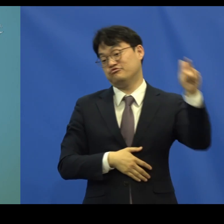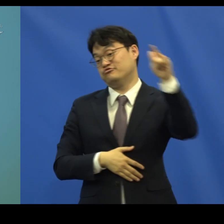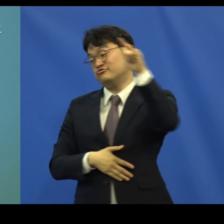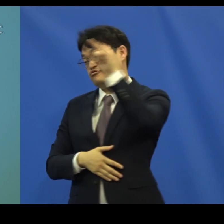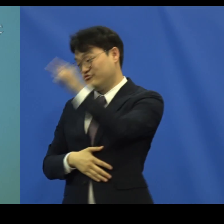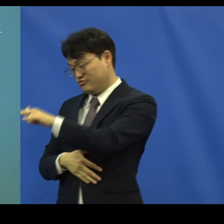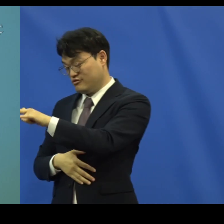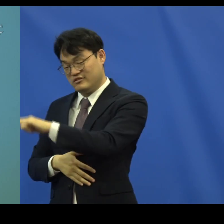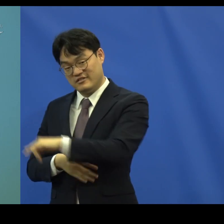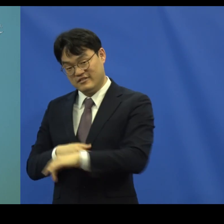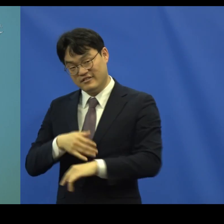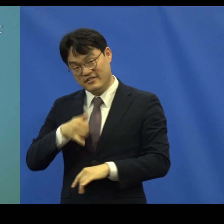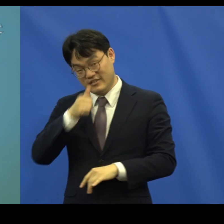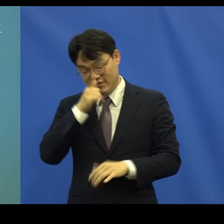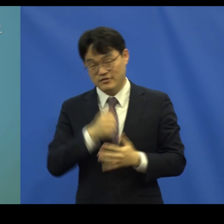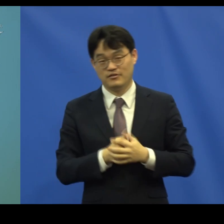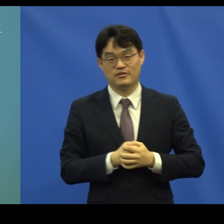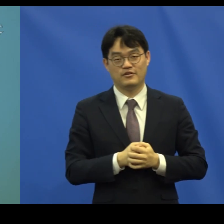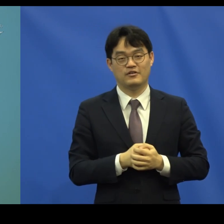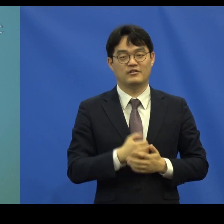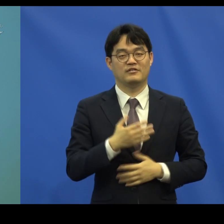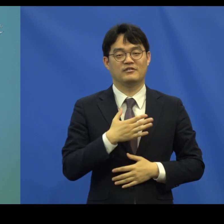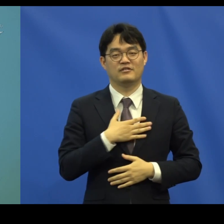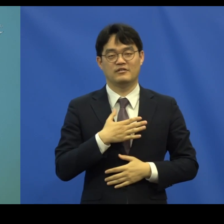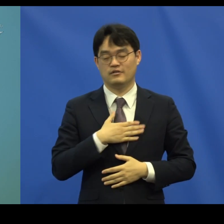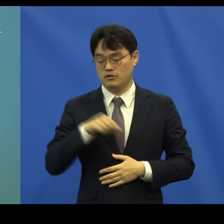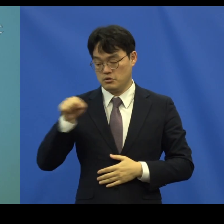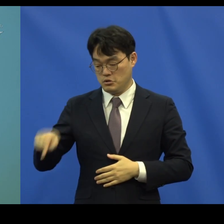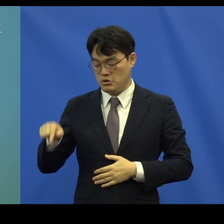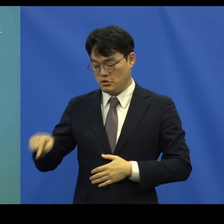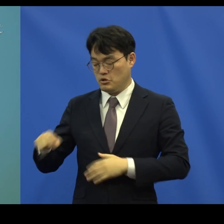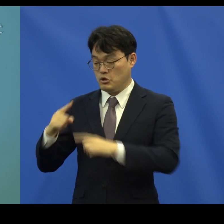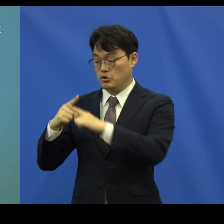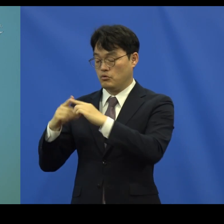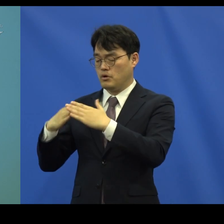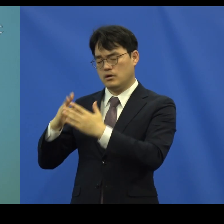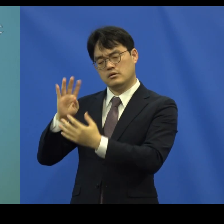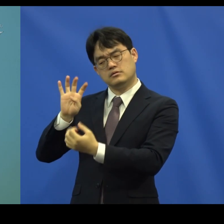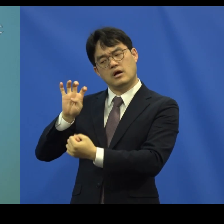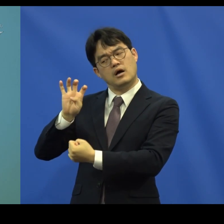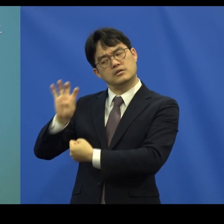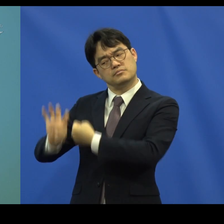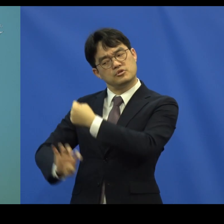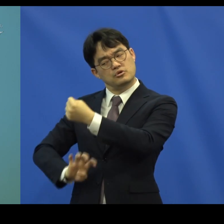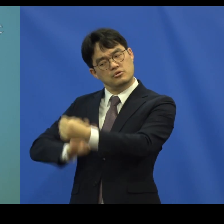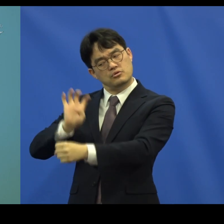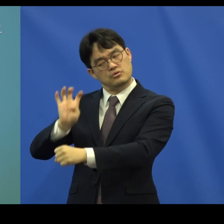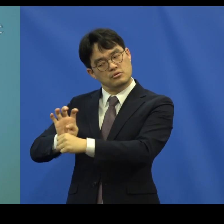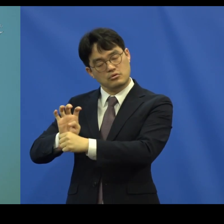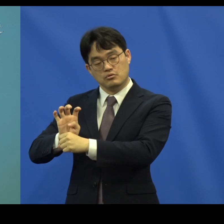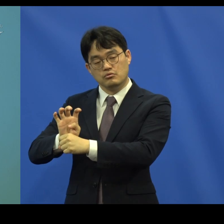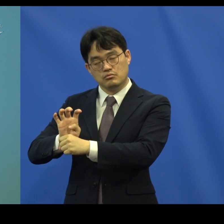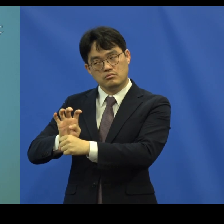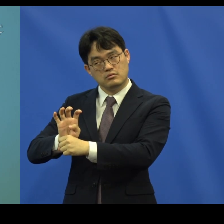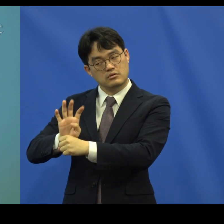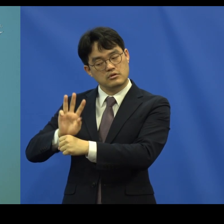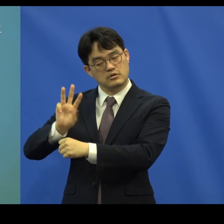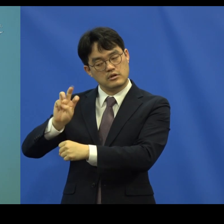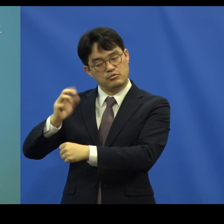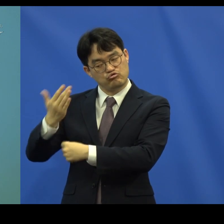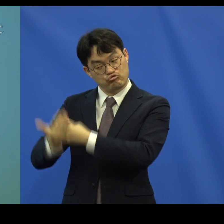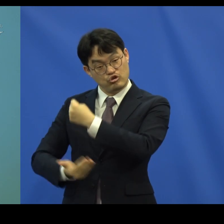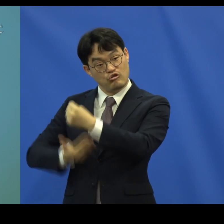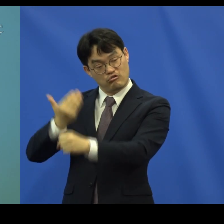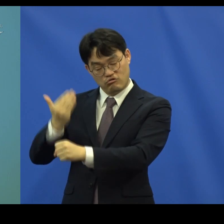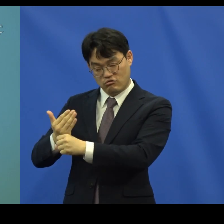세월이 흘러서 거의 40년에 가까운 그런 교회에 이제 2대 담임 목사로 왔으니까 얼마나 긴장되겠어요? 그런데